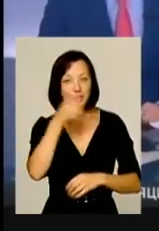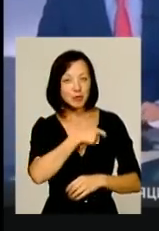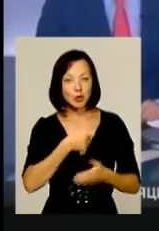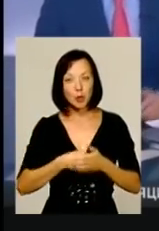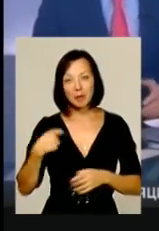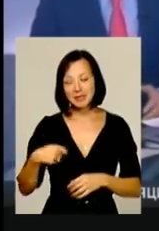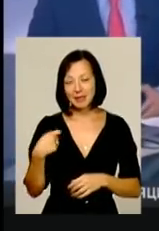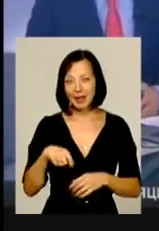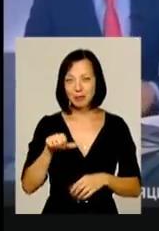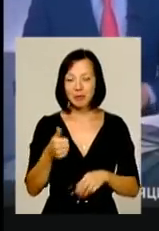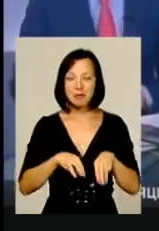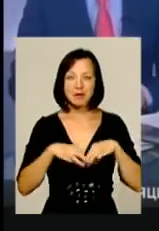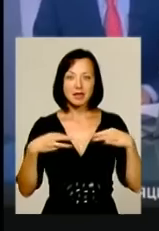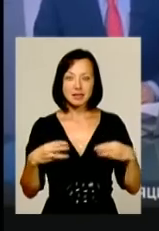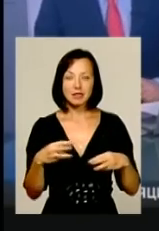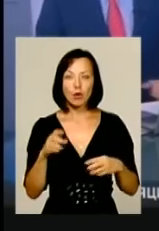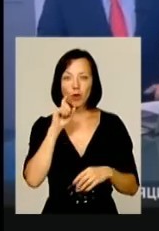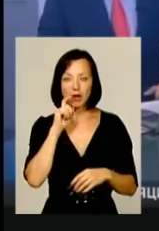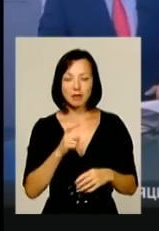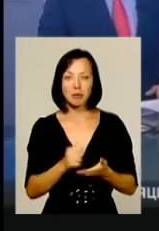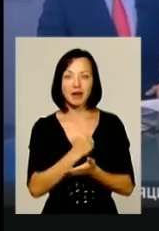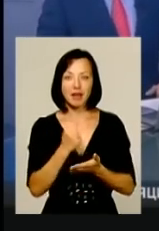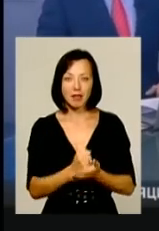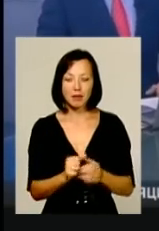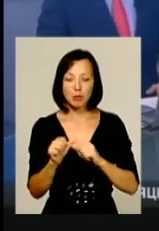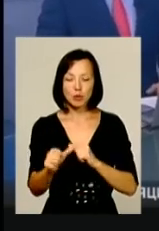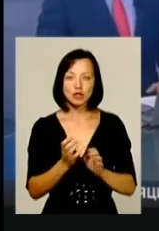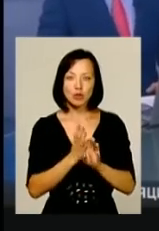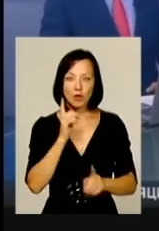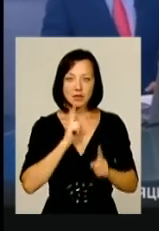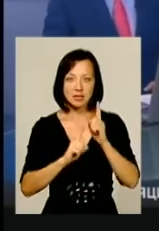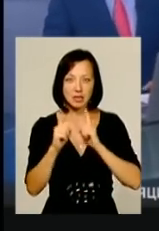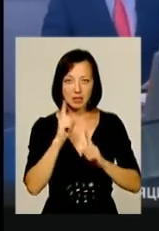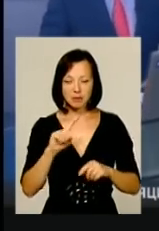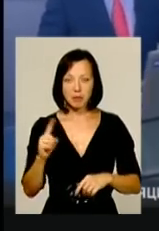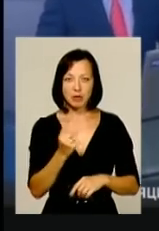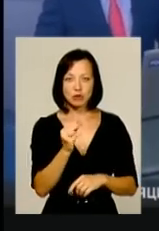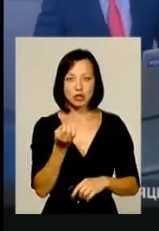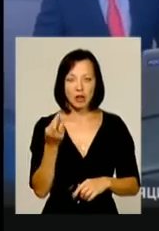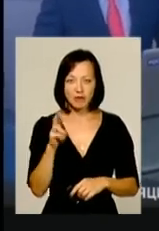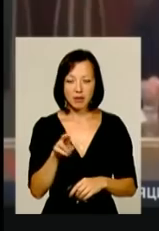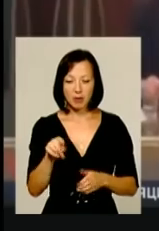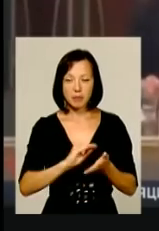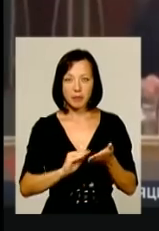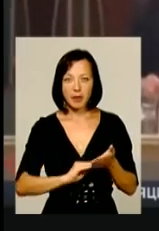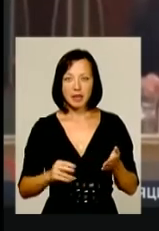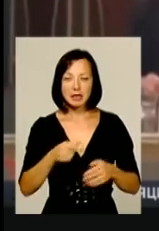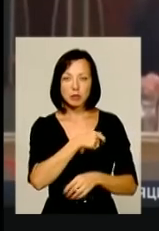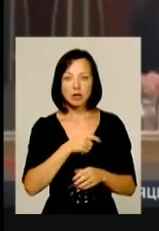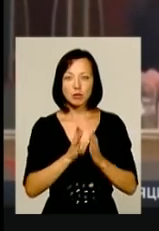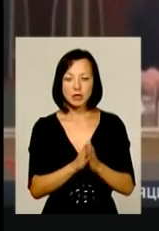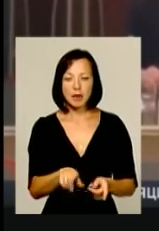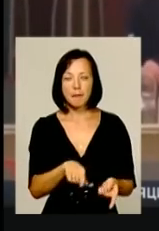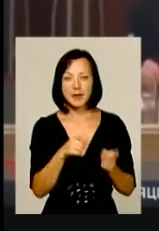президента та прем'єр-міністра України, яке вони прийняли на позачерговій сесії обласної ради 1 червня. У ньому депутати просили